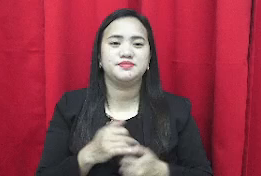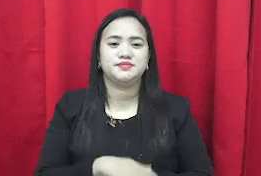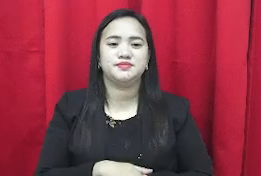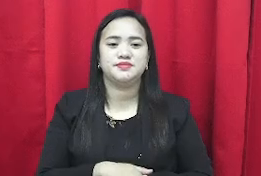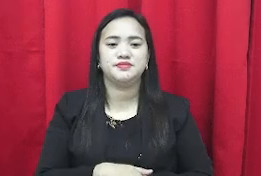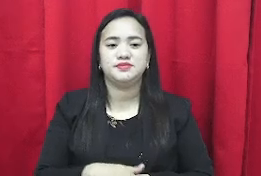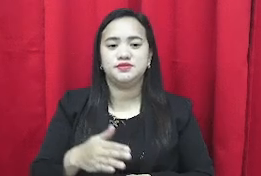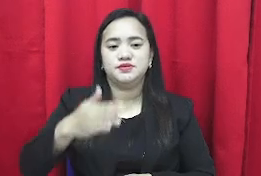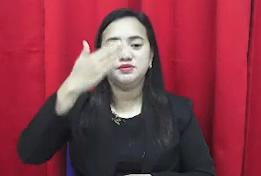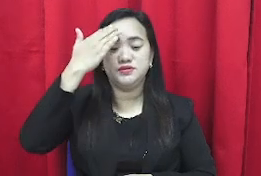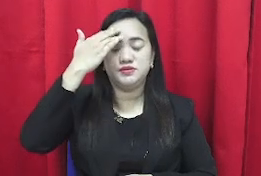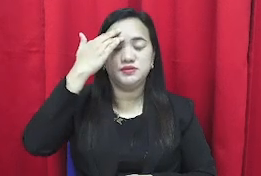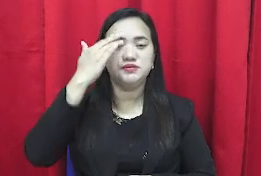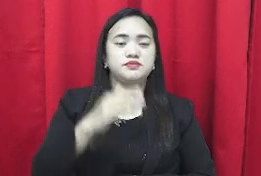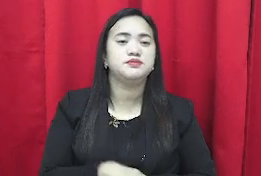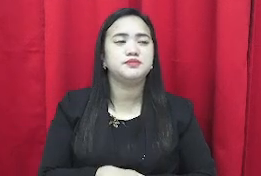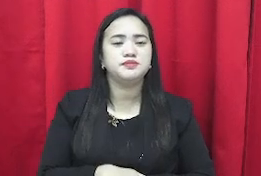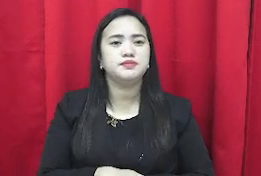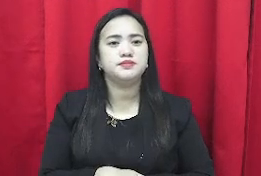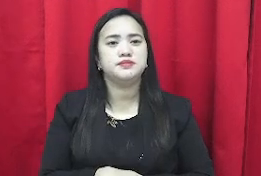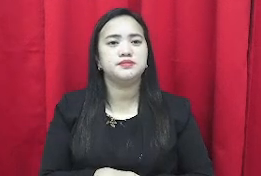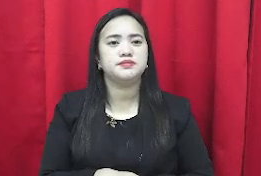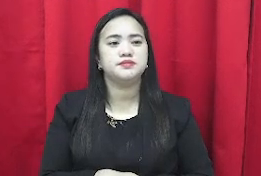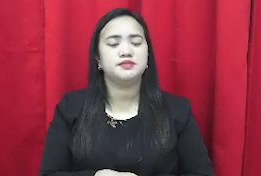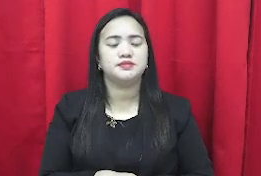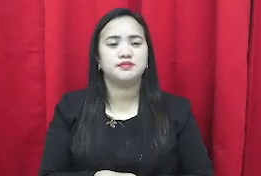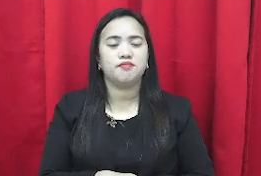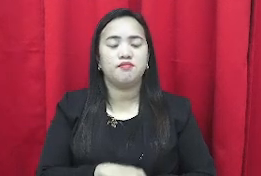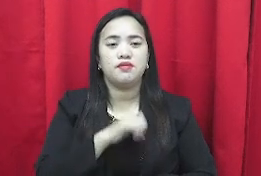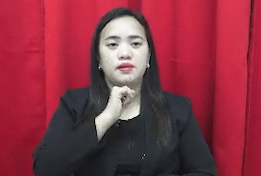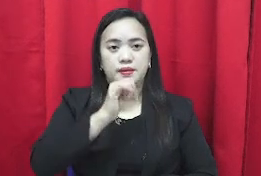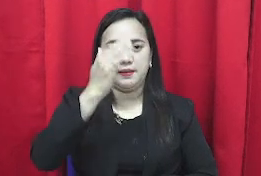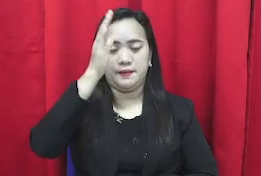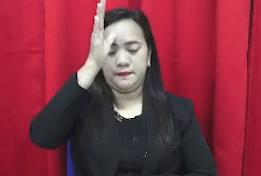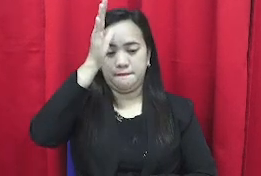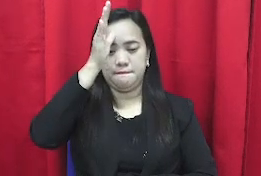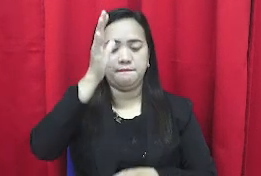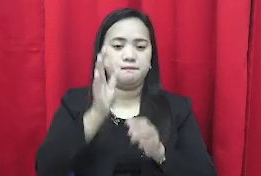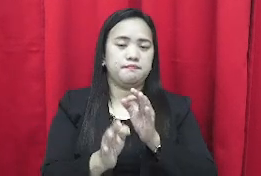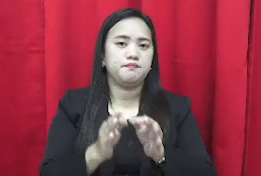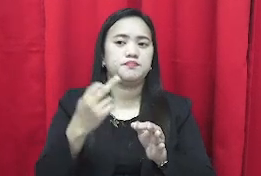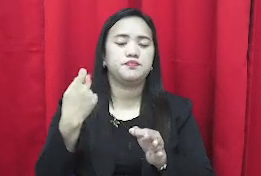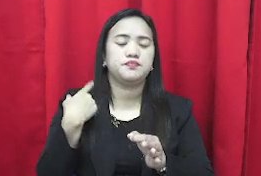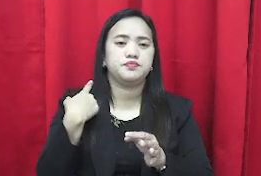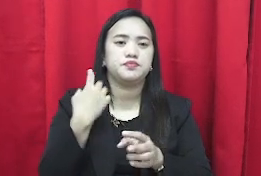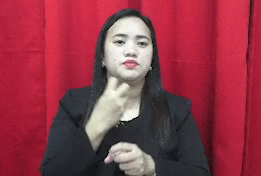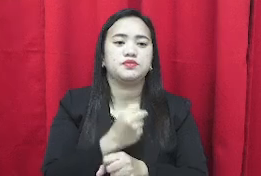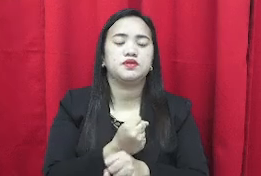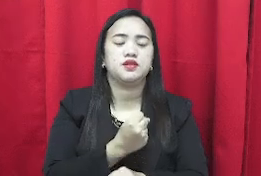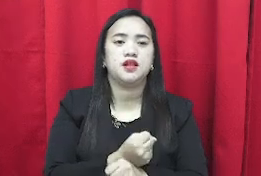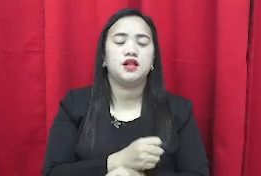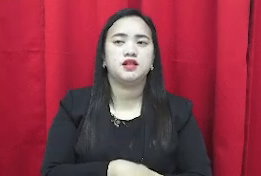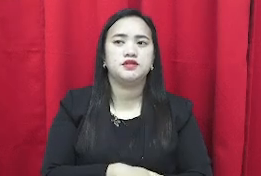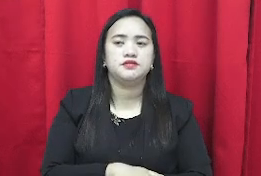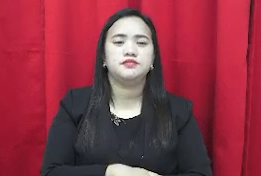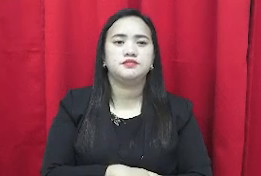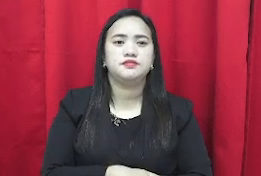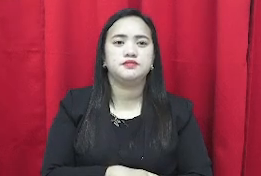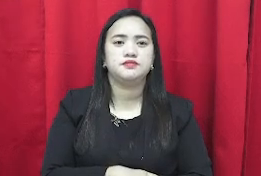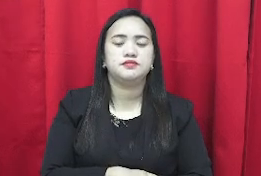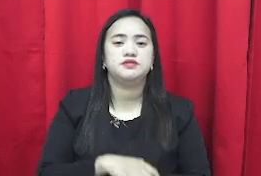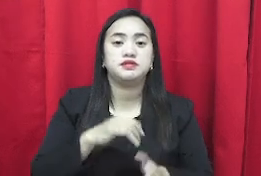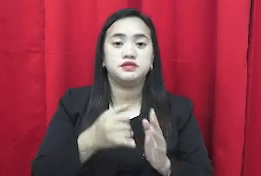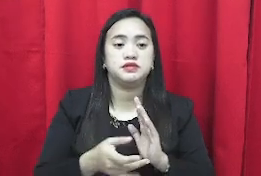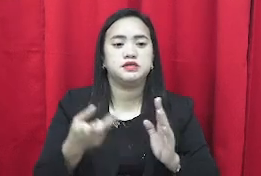kapatid hindi ako ung ama na Kapag nahihirapan yung aking anak ay talagang hihilot